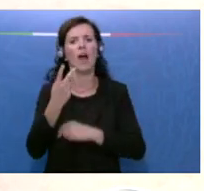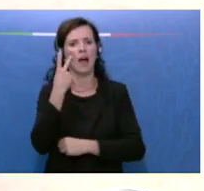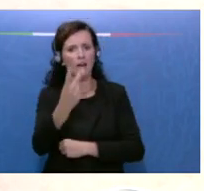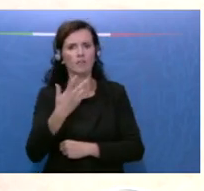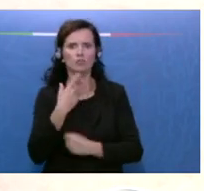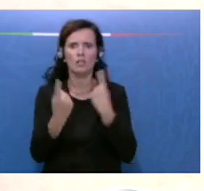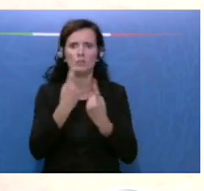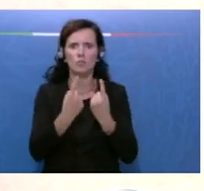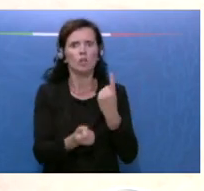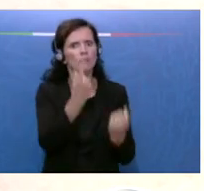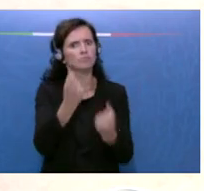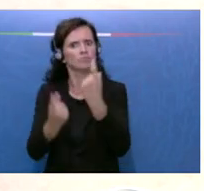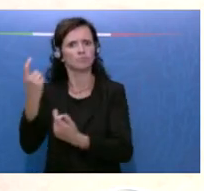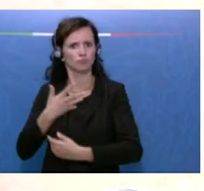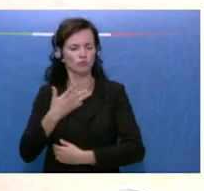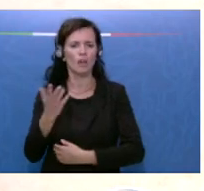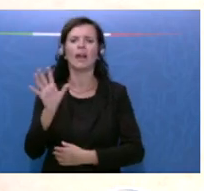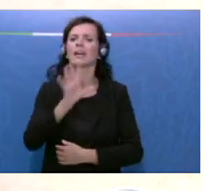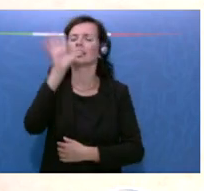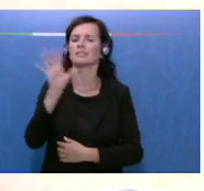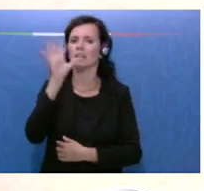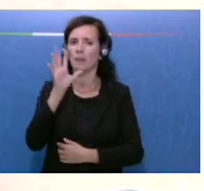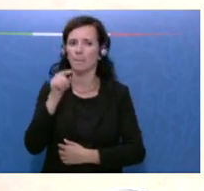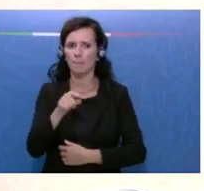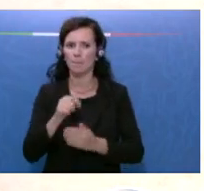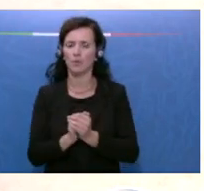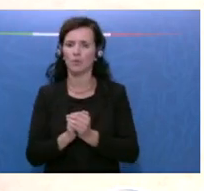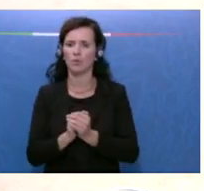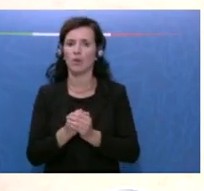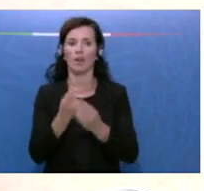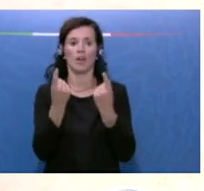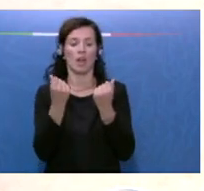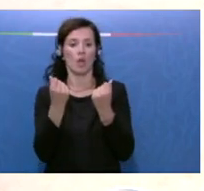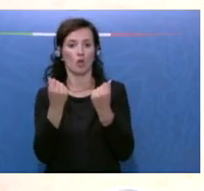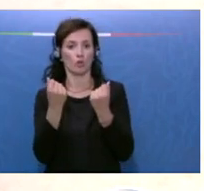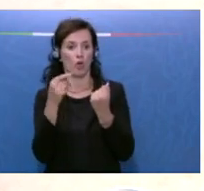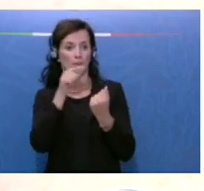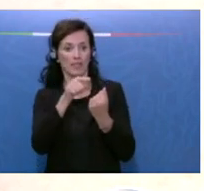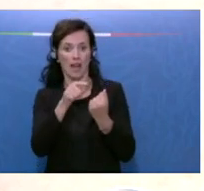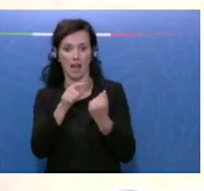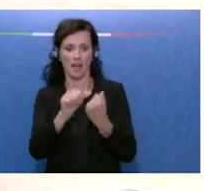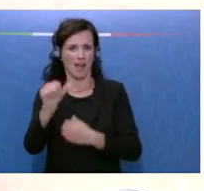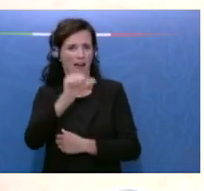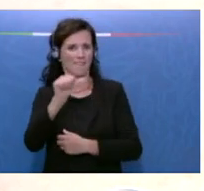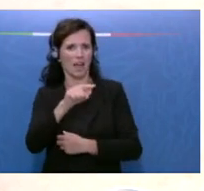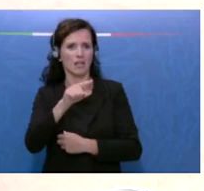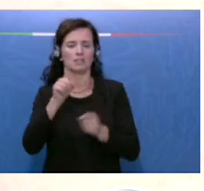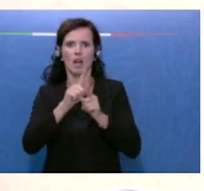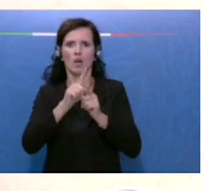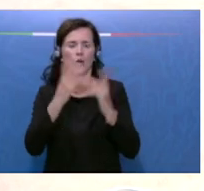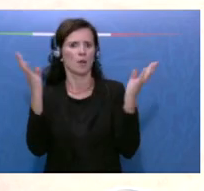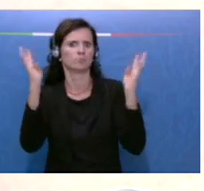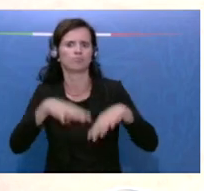questioni per esempio occorre impedire il collasso economico del paese e questo